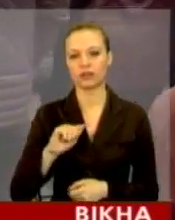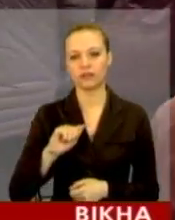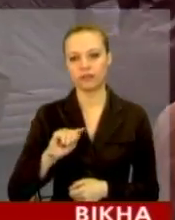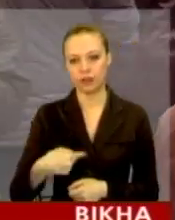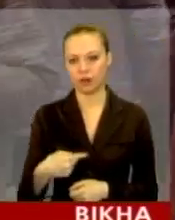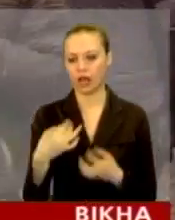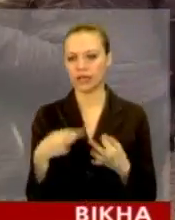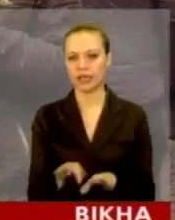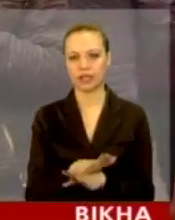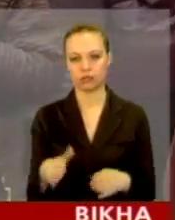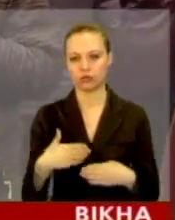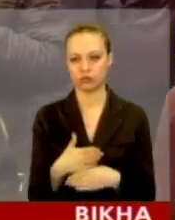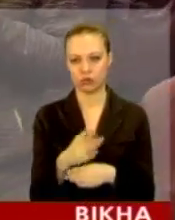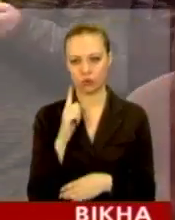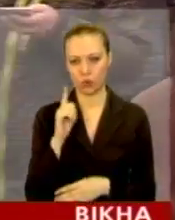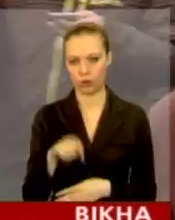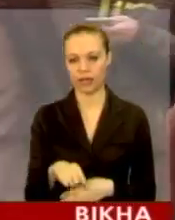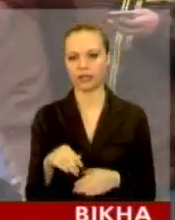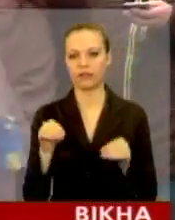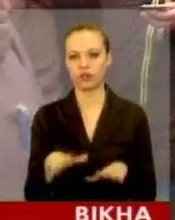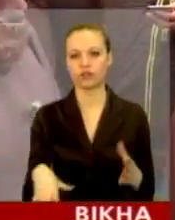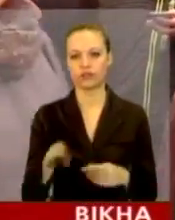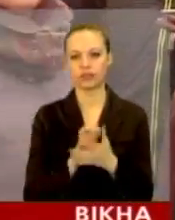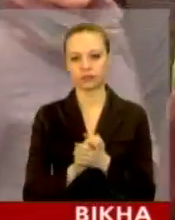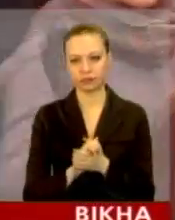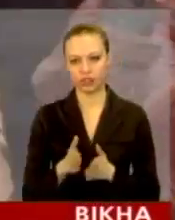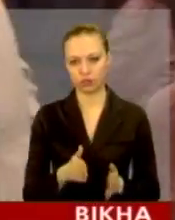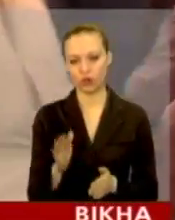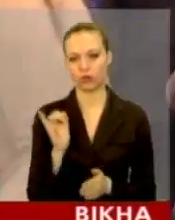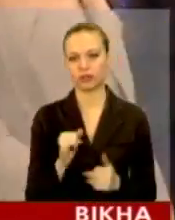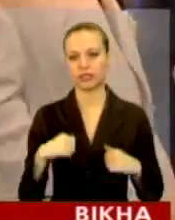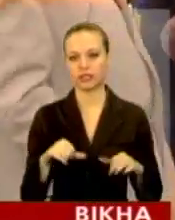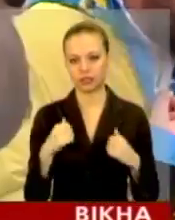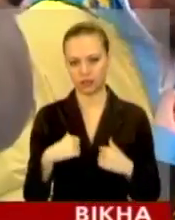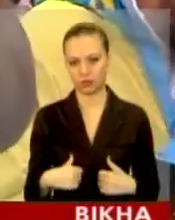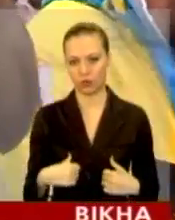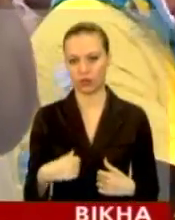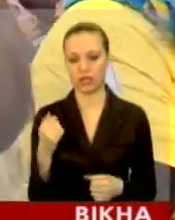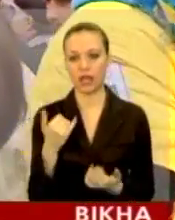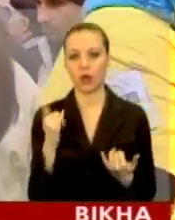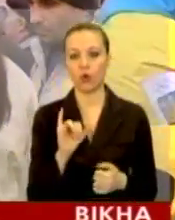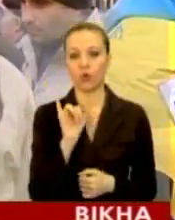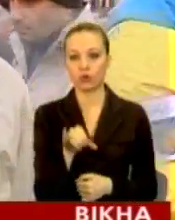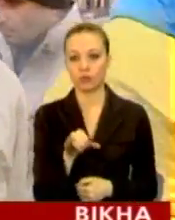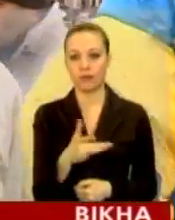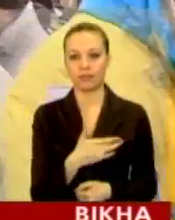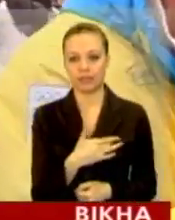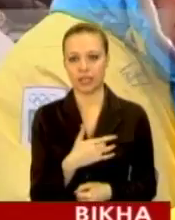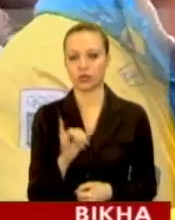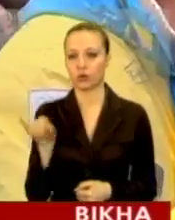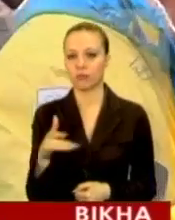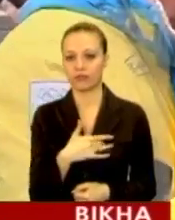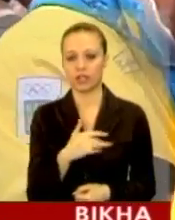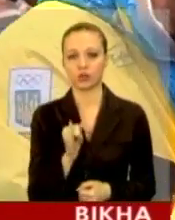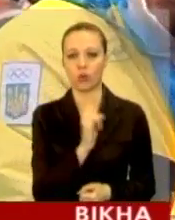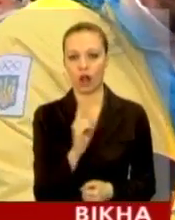вимагають не допустити розколу країни, вирішувати усе мирним шляхом і заспокоїтися. У тебя в серце, у